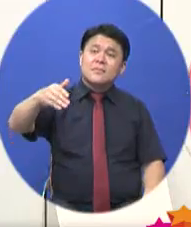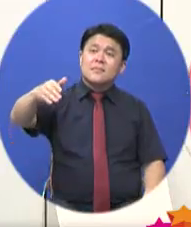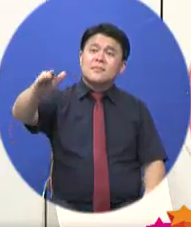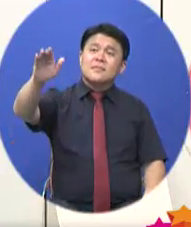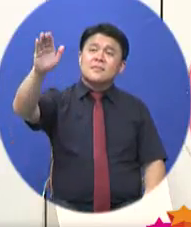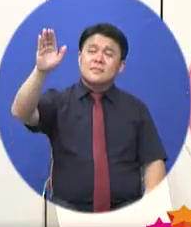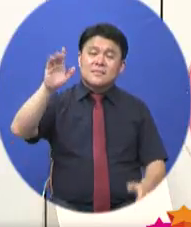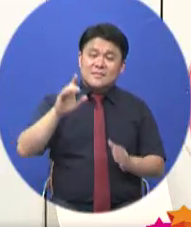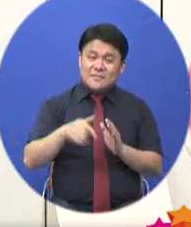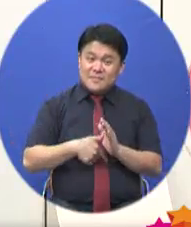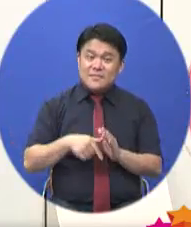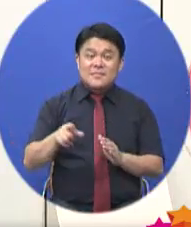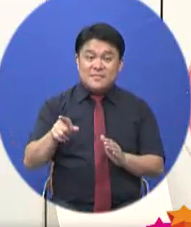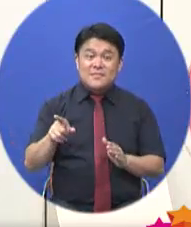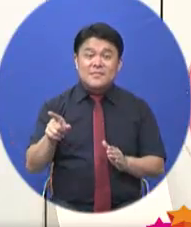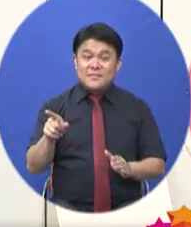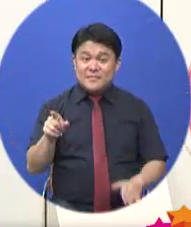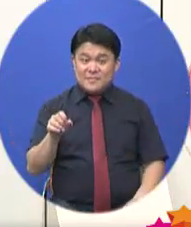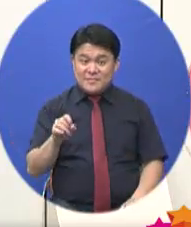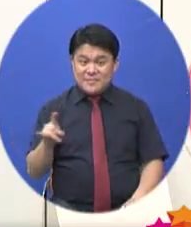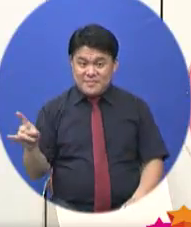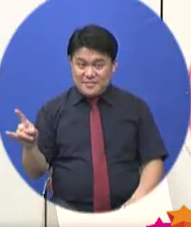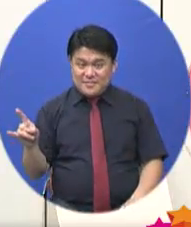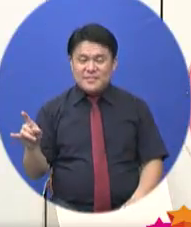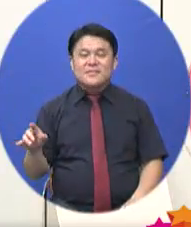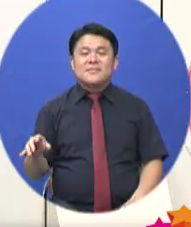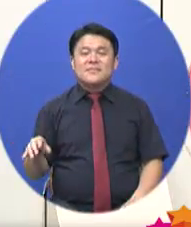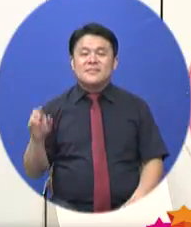떠나갈 때. 예예예.